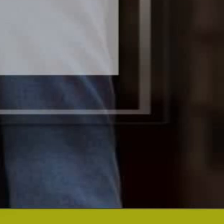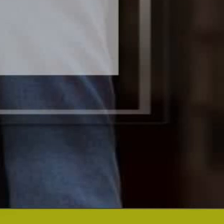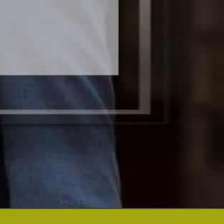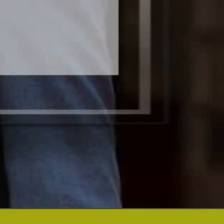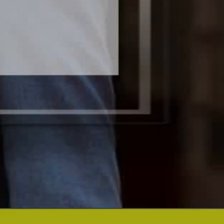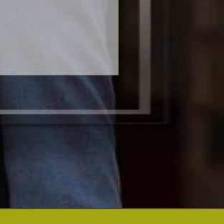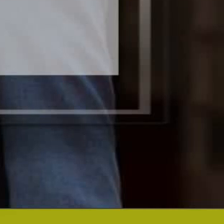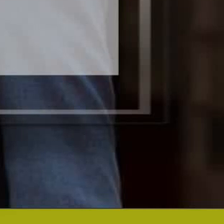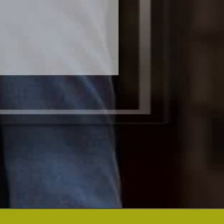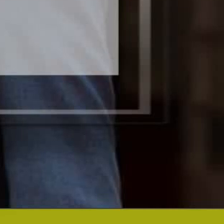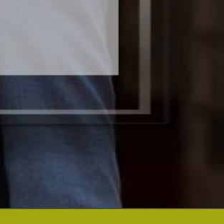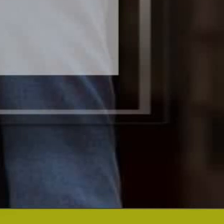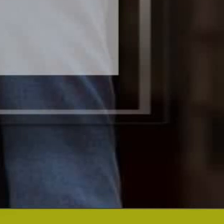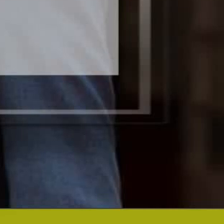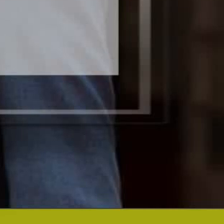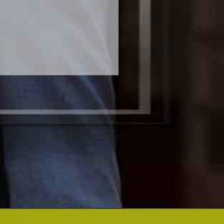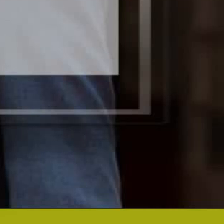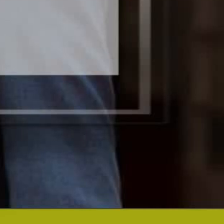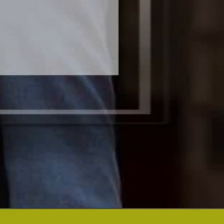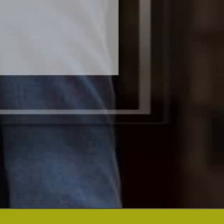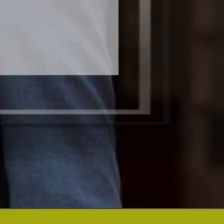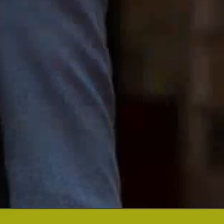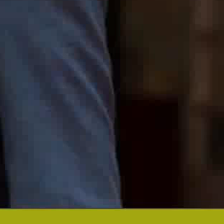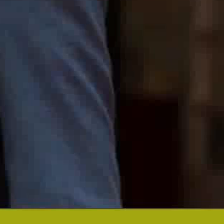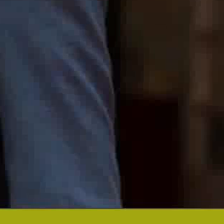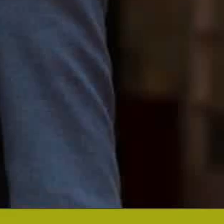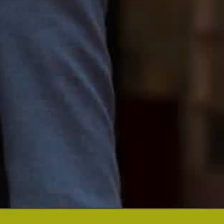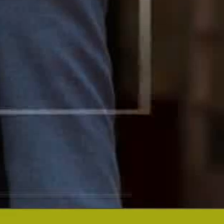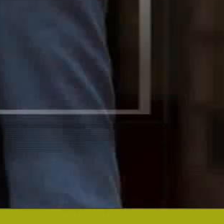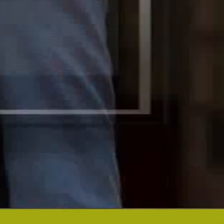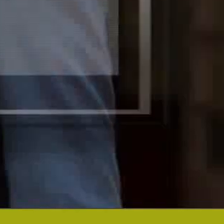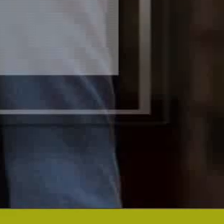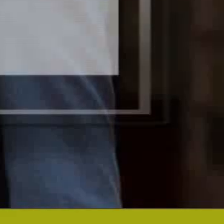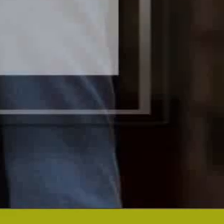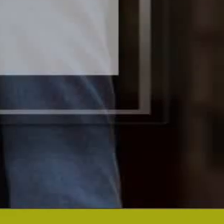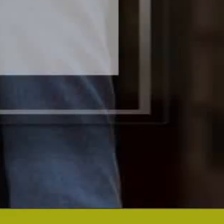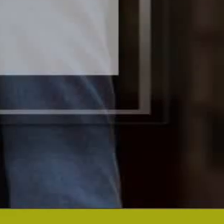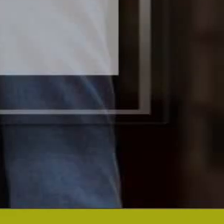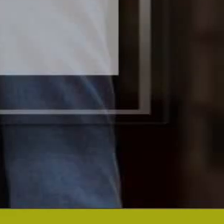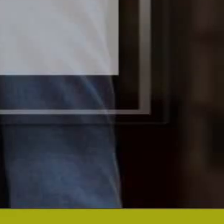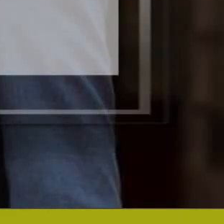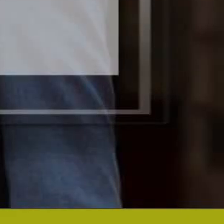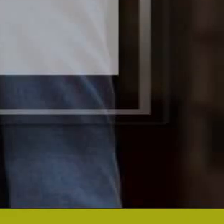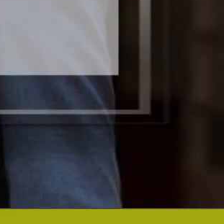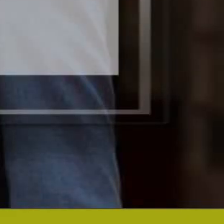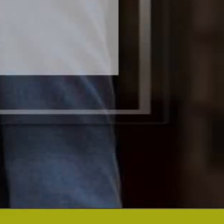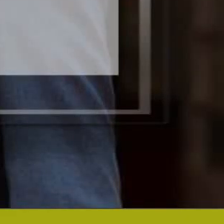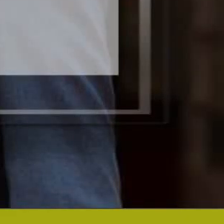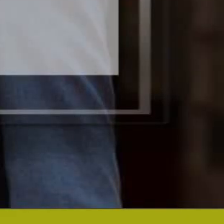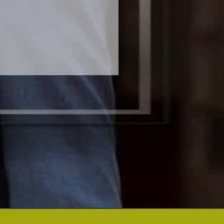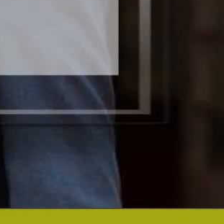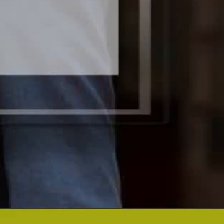kuimarisha usalama nchini. Mengine yaliyoangaziwa ni haki za kibinadamu kuzingatiwa, usawa katika ugavi